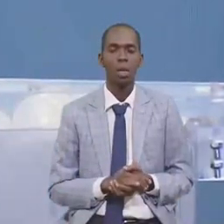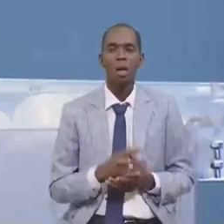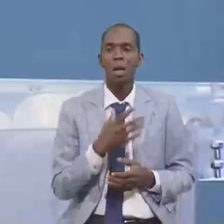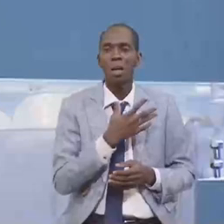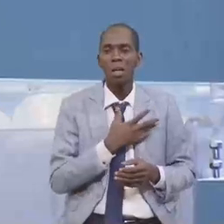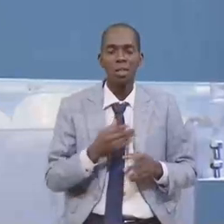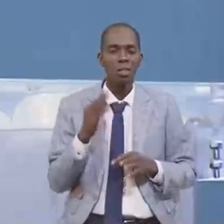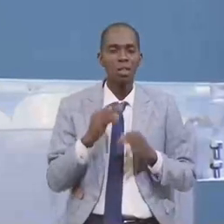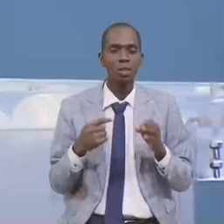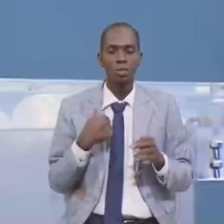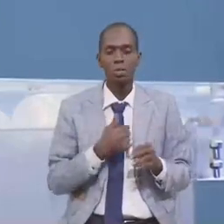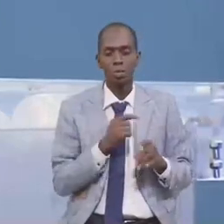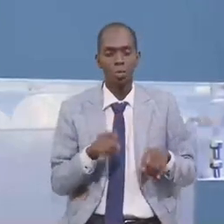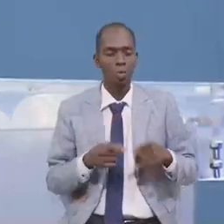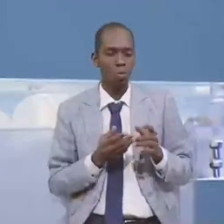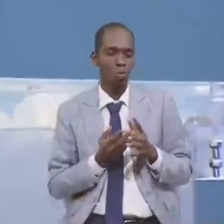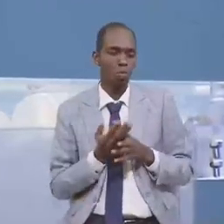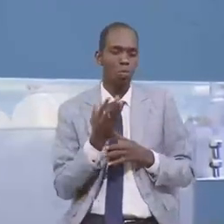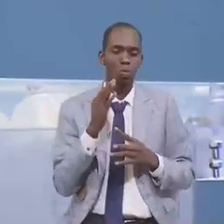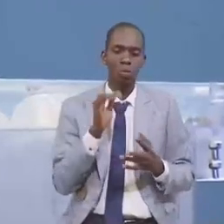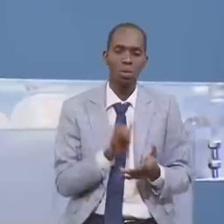si nous parcourons la vie,